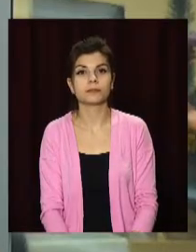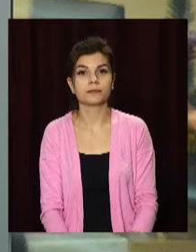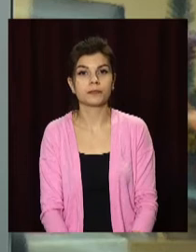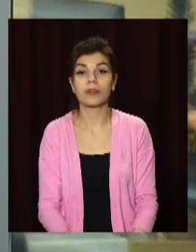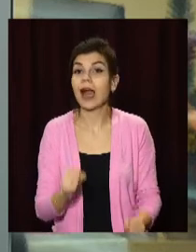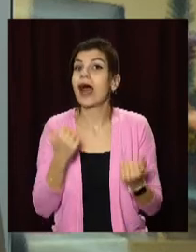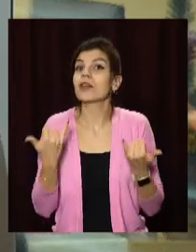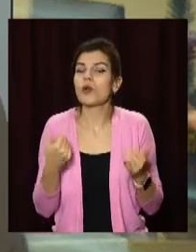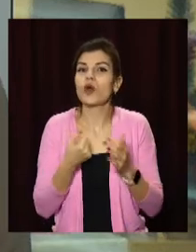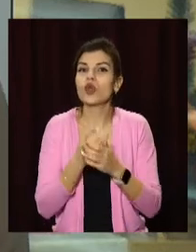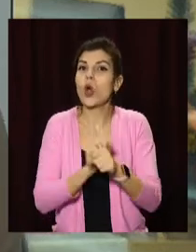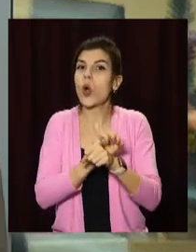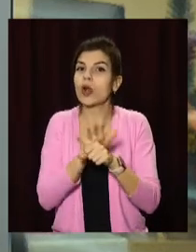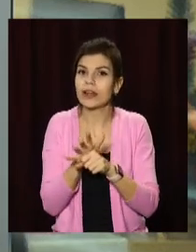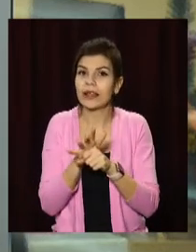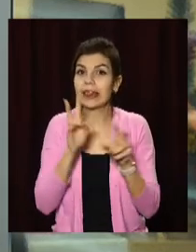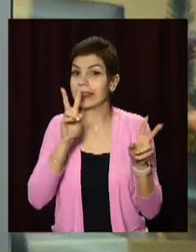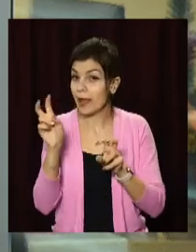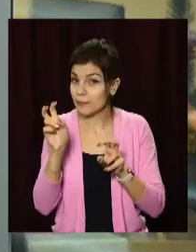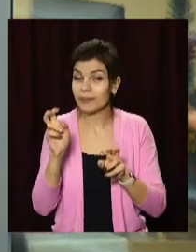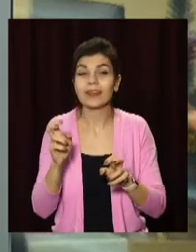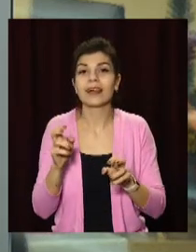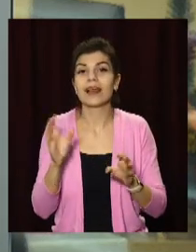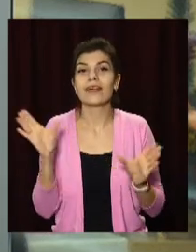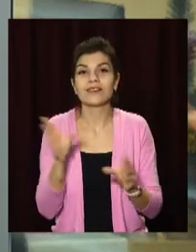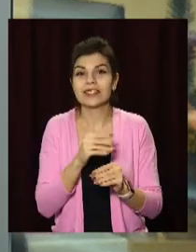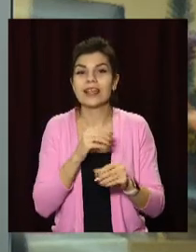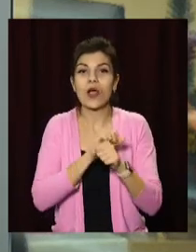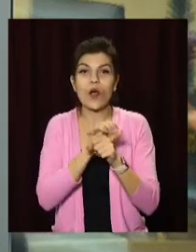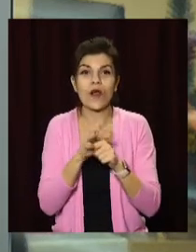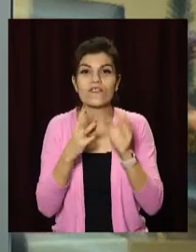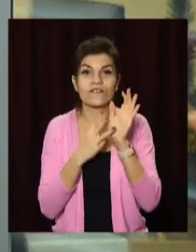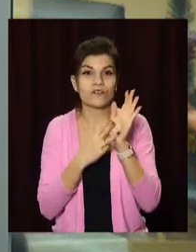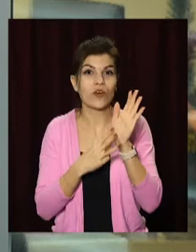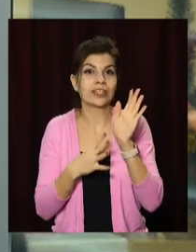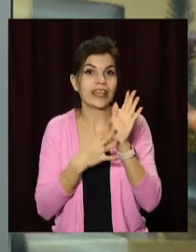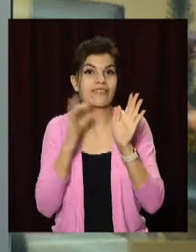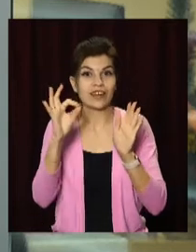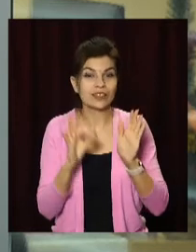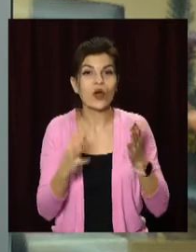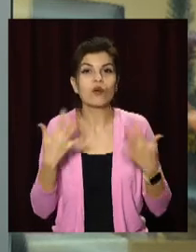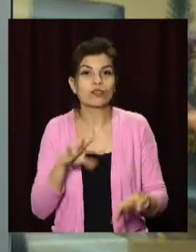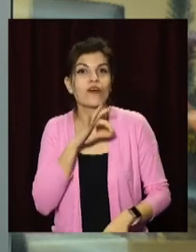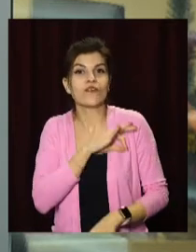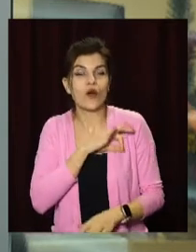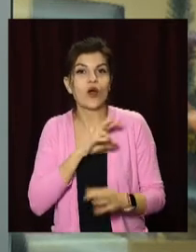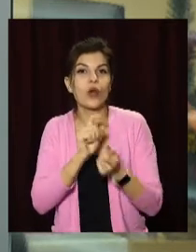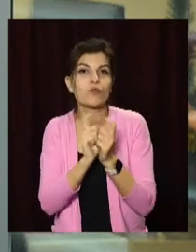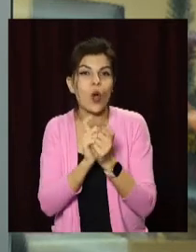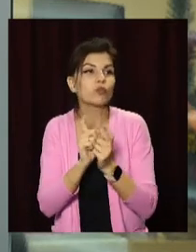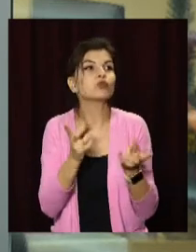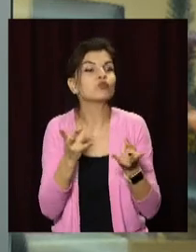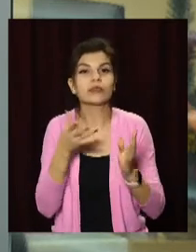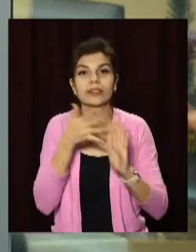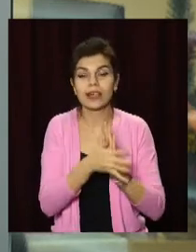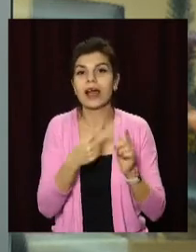А тепер до коронавірусних тем. Майже весь ковідний фонд, 89%, вже використали на боротьбу з пандемією.